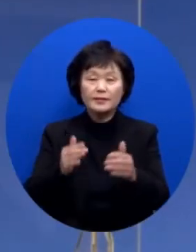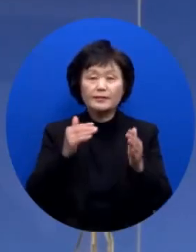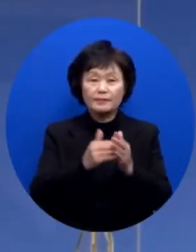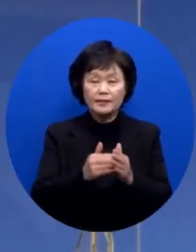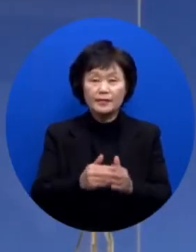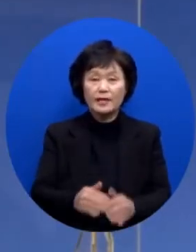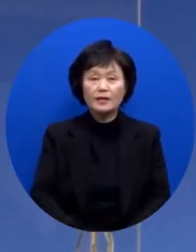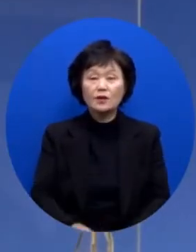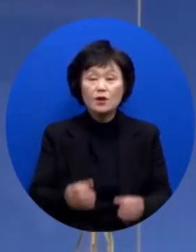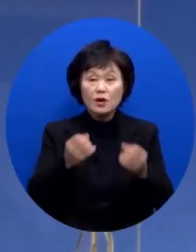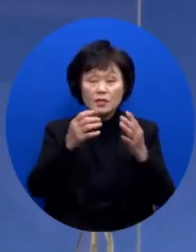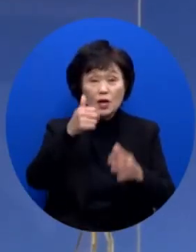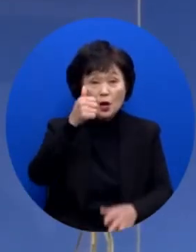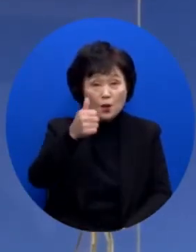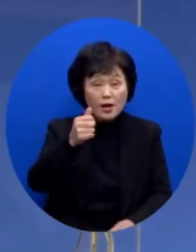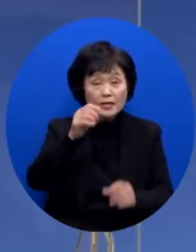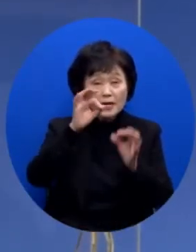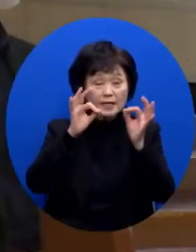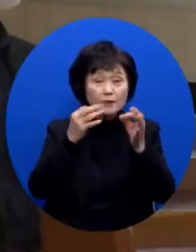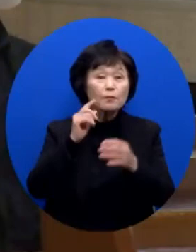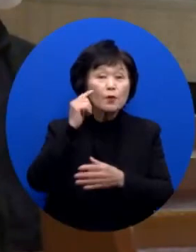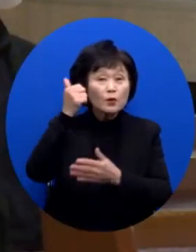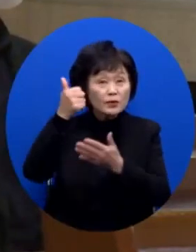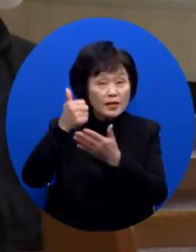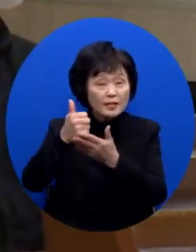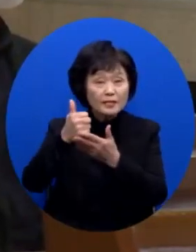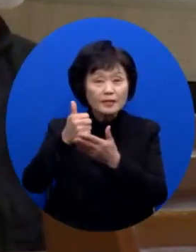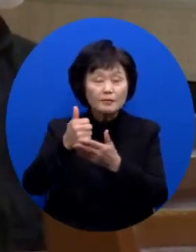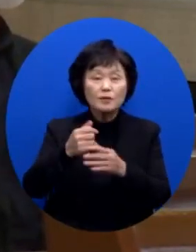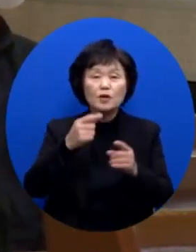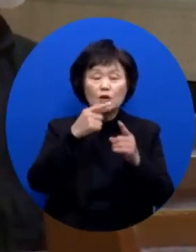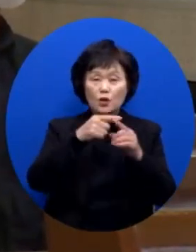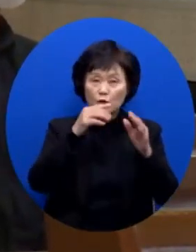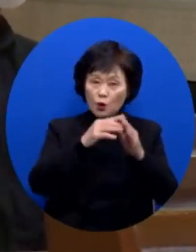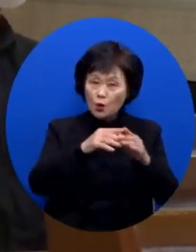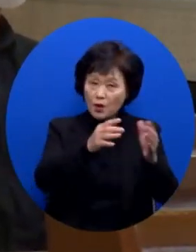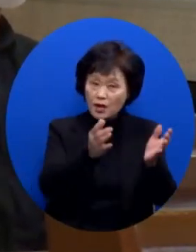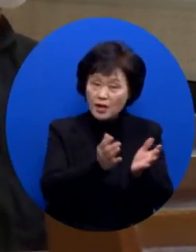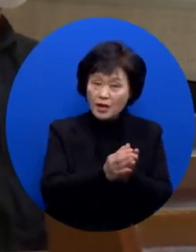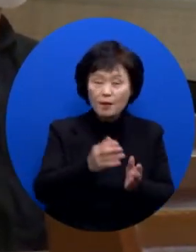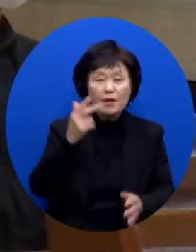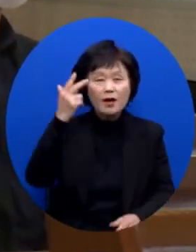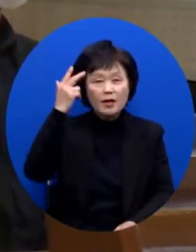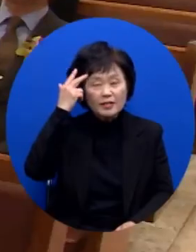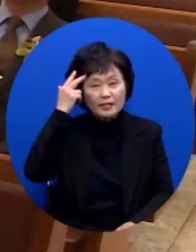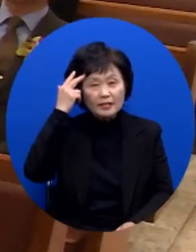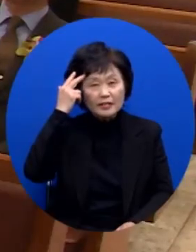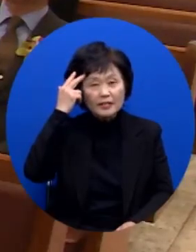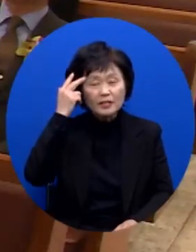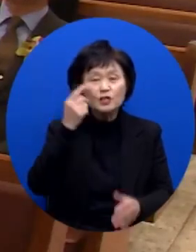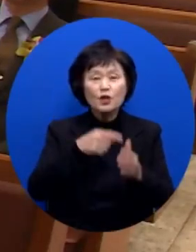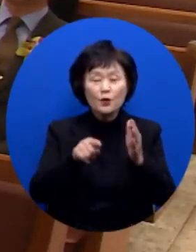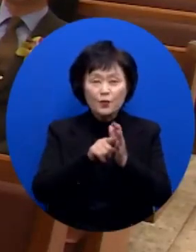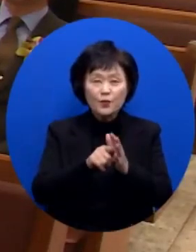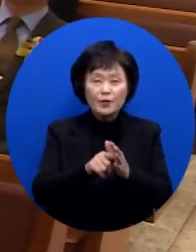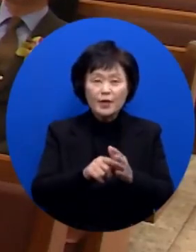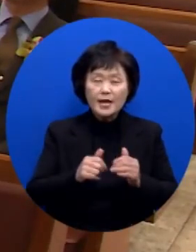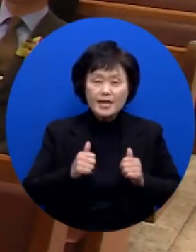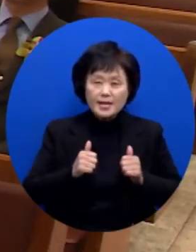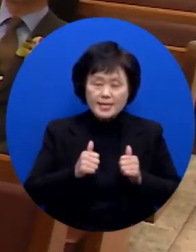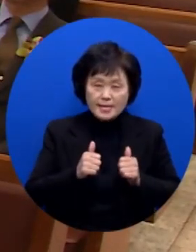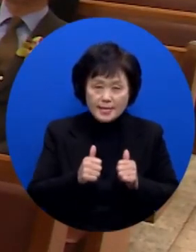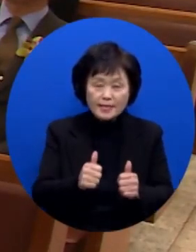대표회장 김성원 목사는 취임사에서 교회협 의 정신과 자 명을 위해 아낌없이 달려 가겠다고 포부를